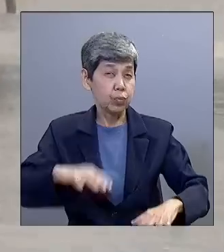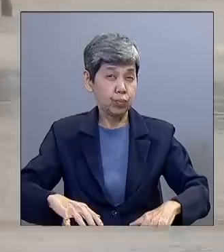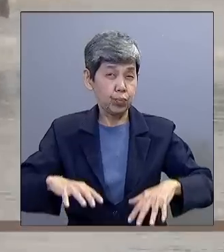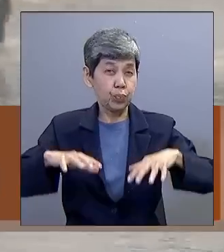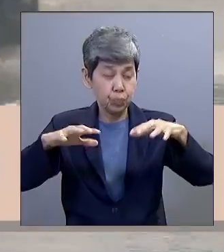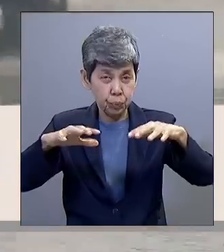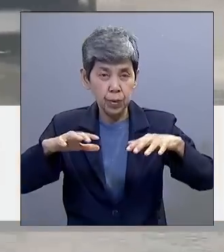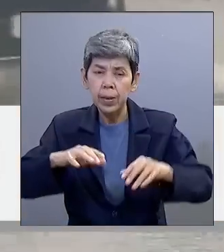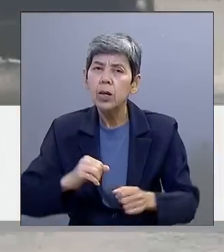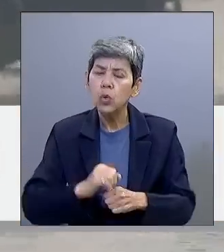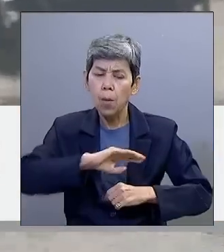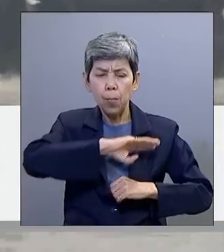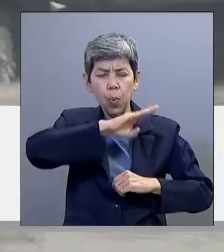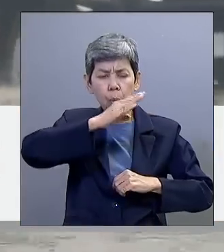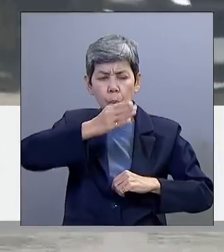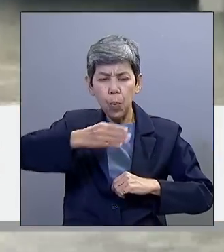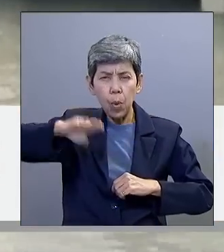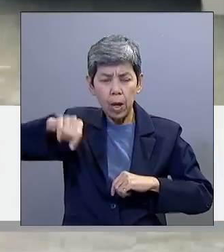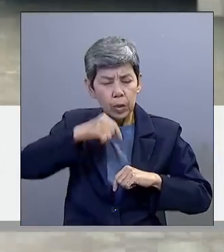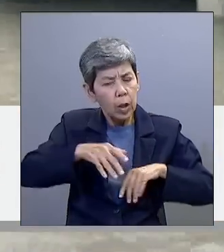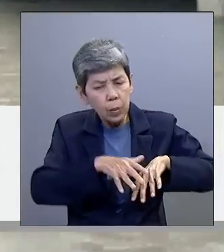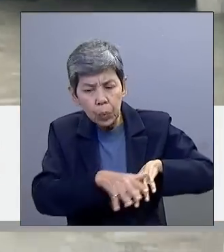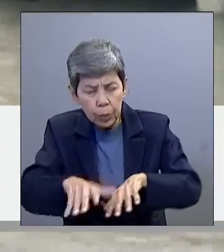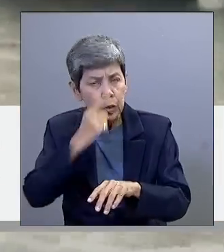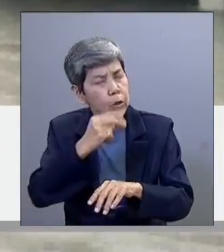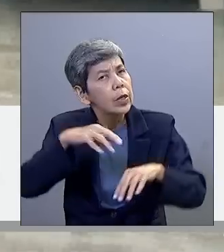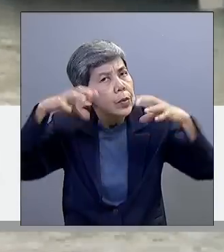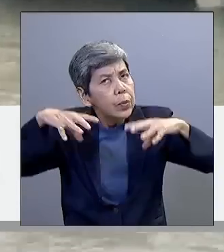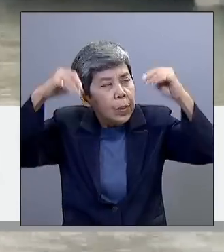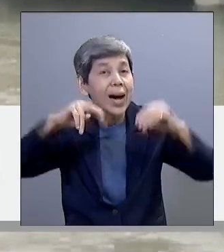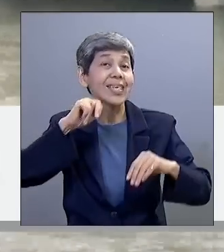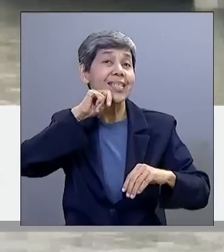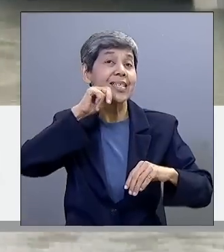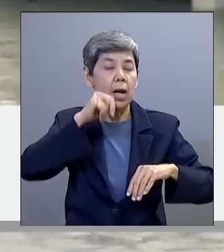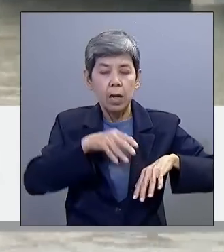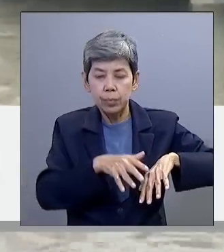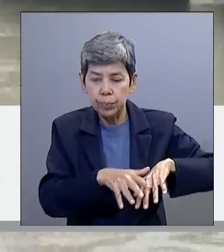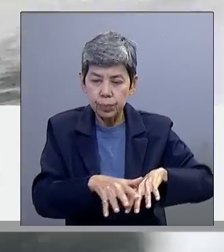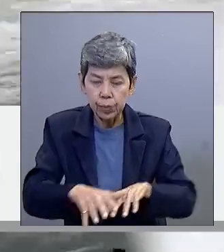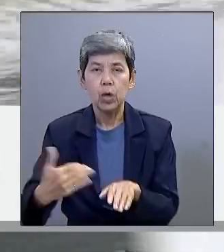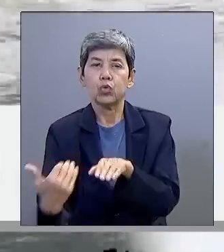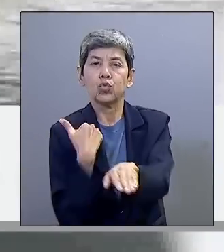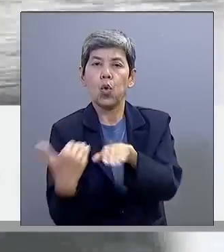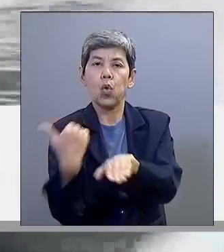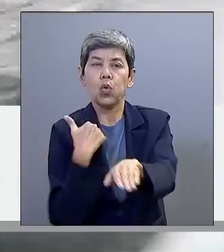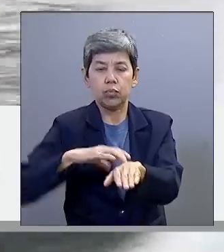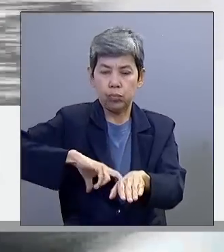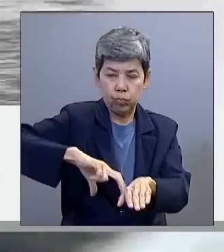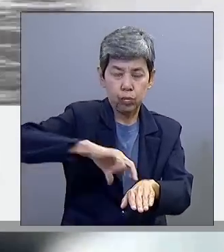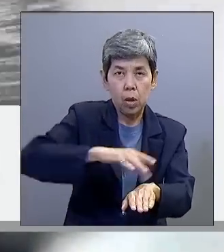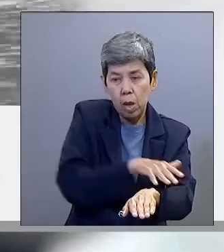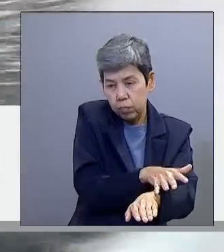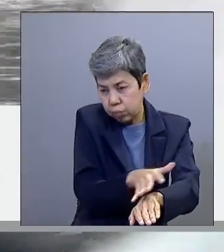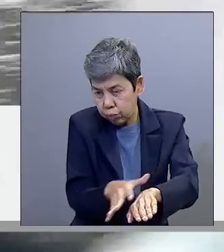พื้นที่ริมเทือกเขาบรรทัดอาจจะปกติแล้วนะคะน้ำไหลข้ามถนนเพชรเกษมเข้าไปท่วมพื้นที่รา